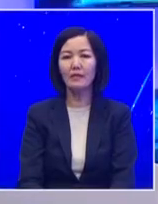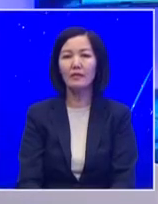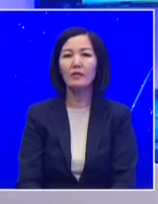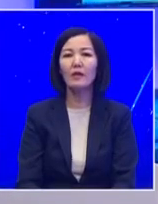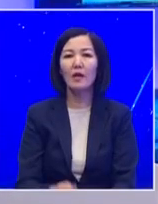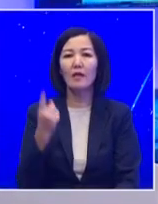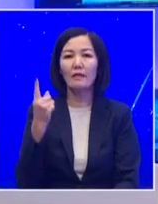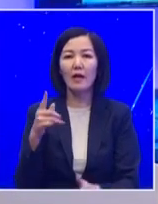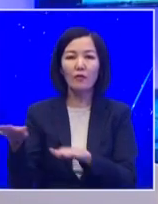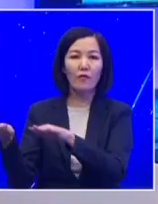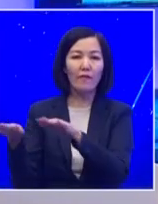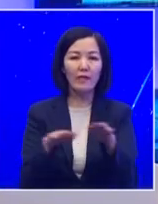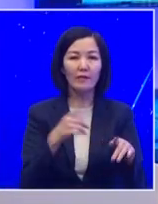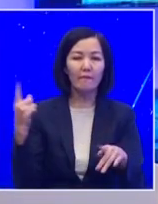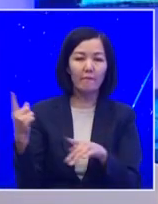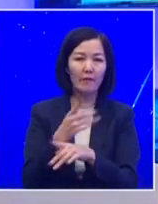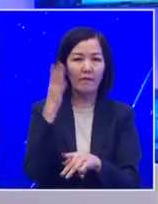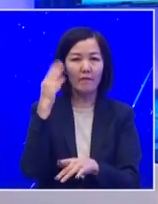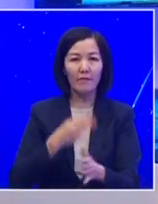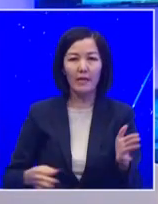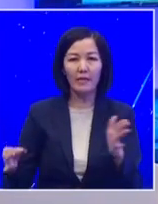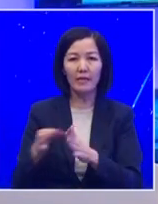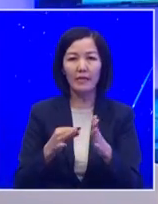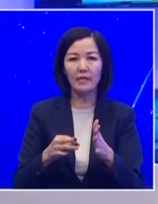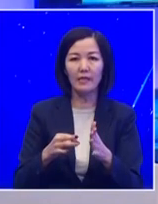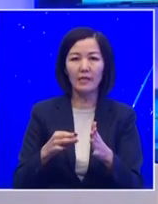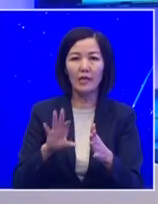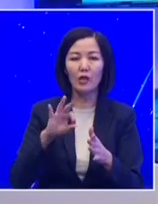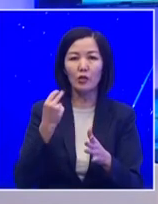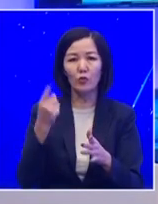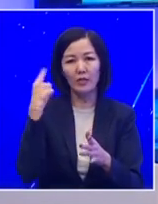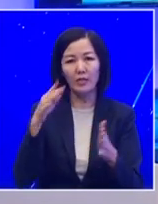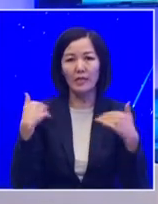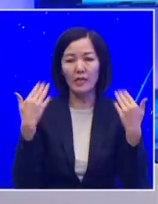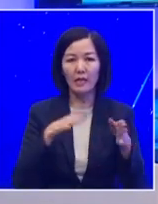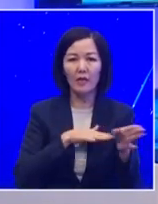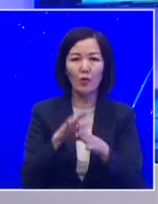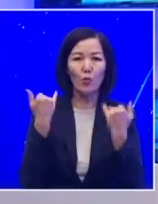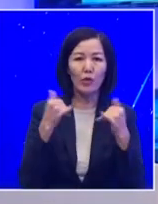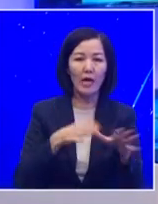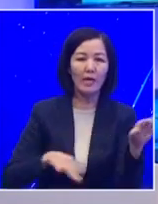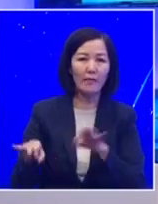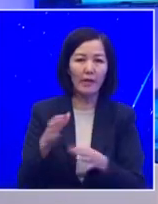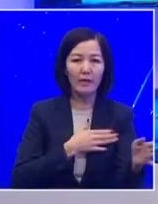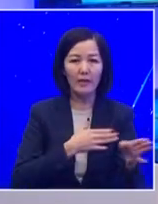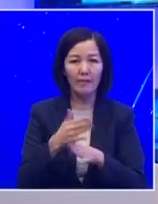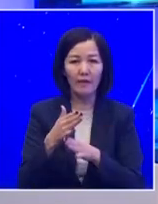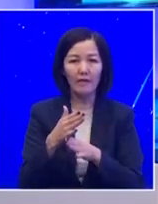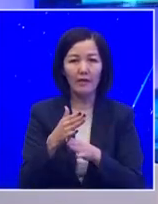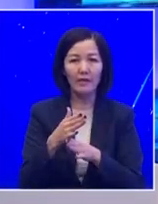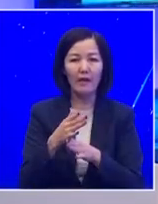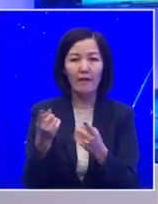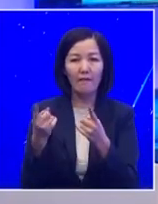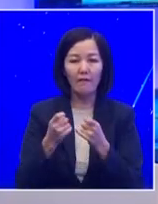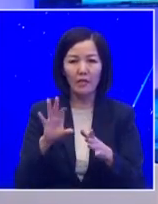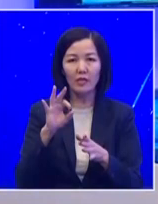На одной волне. Впервые в Алматинской области в рамках ярмарки социальных идей реализован уникальный проект, направленный на